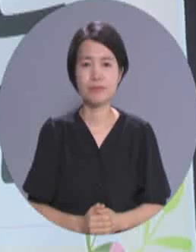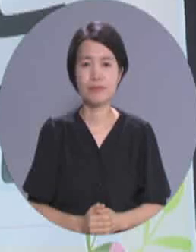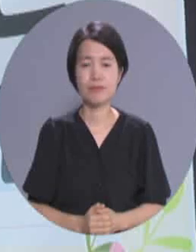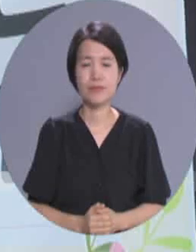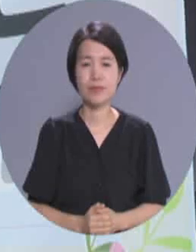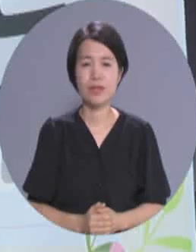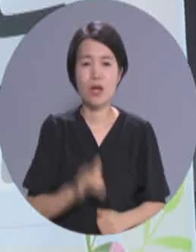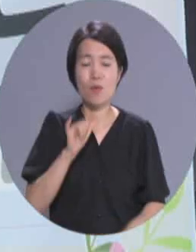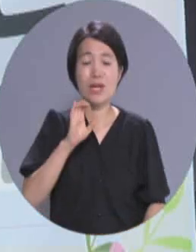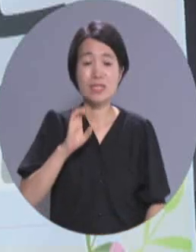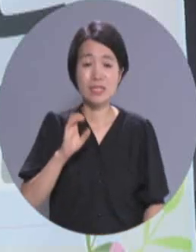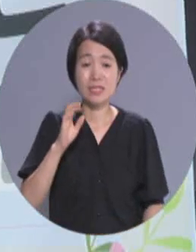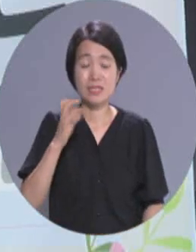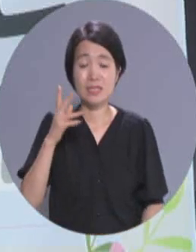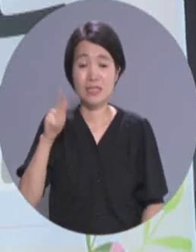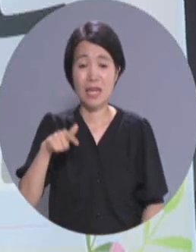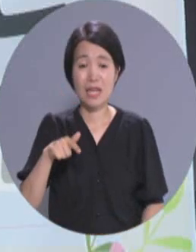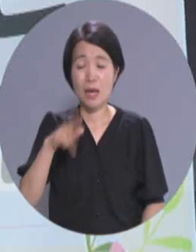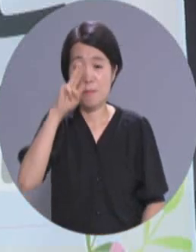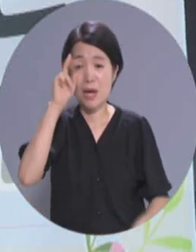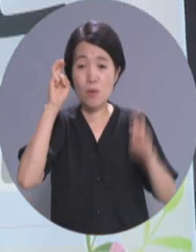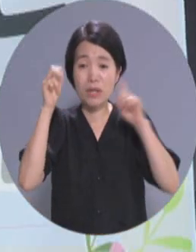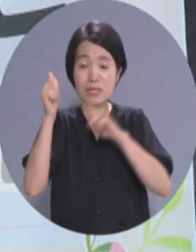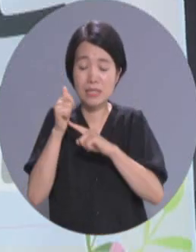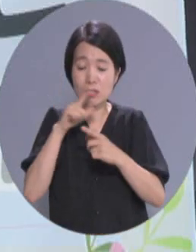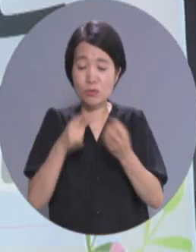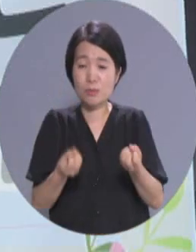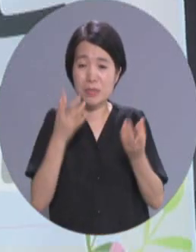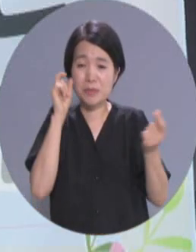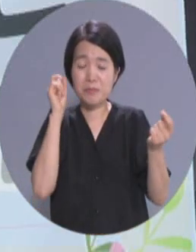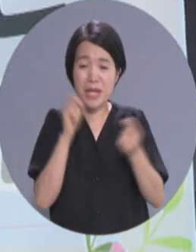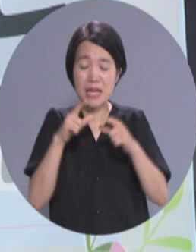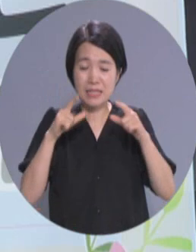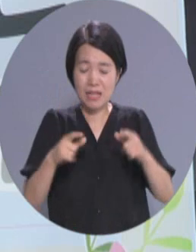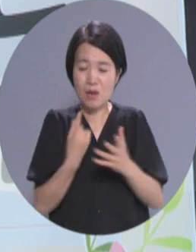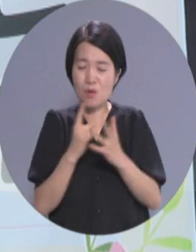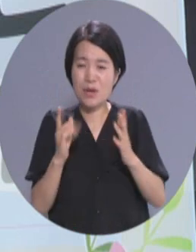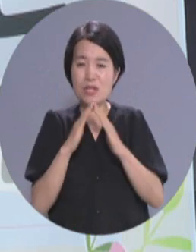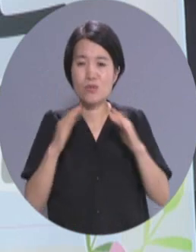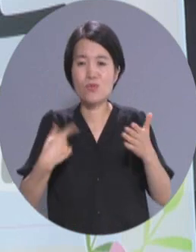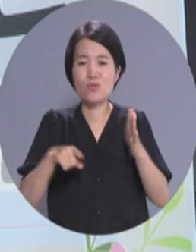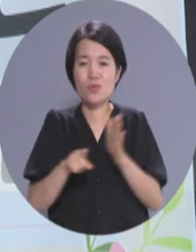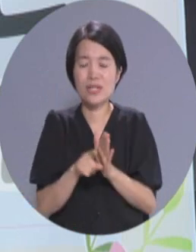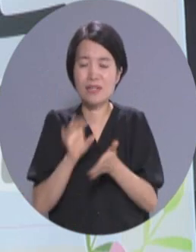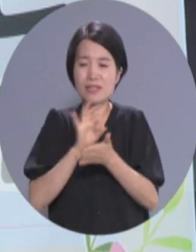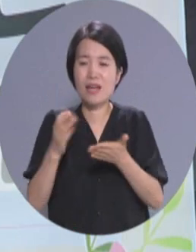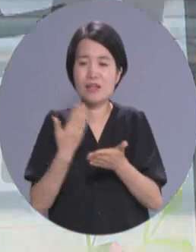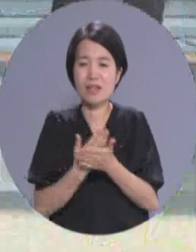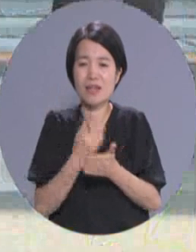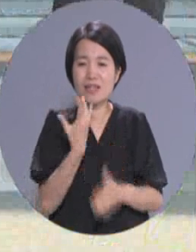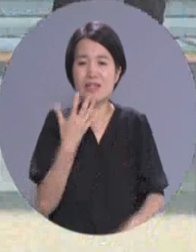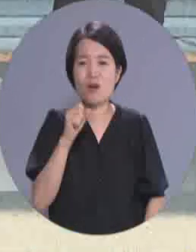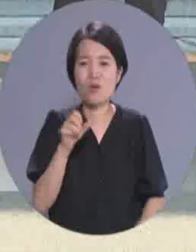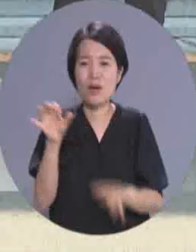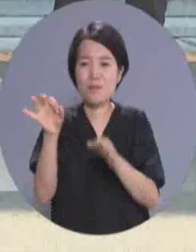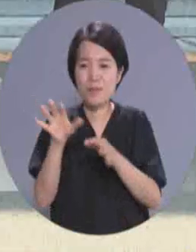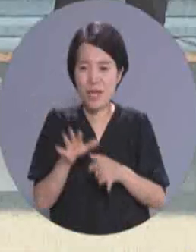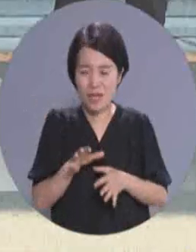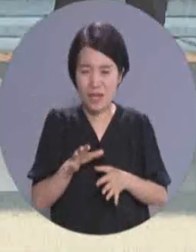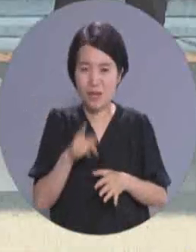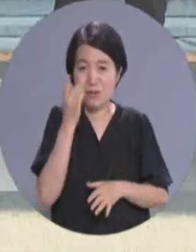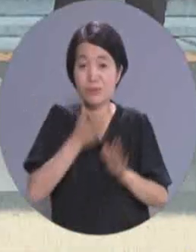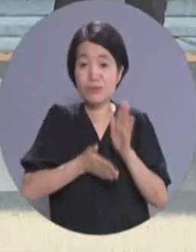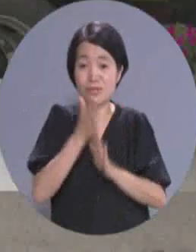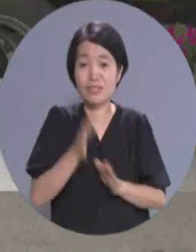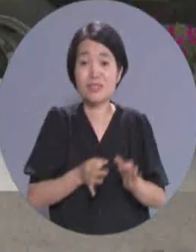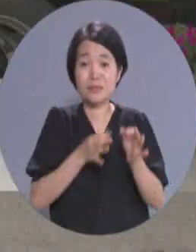주식회사 YC텍의 박수관 회장이 추석 명절을 앞두고 지역의 소외된 이웃들을 위해 써달라며 성금 1억 원 상당을